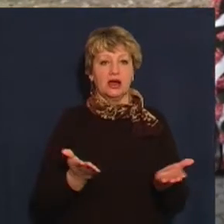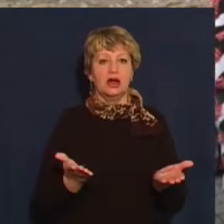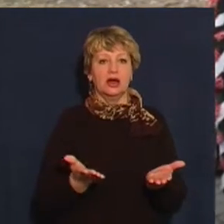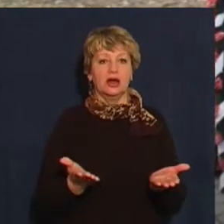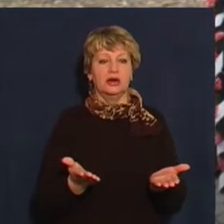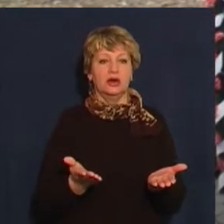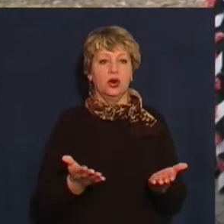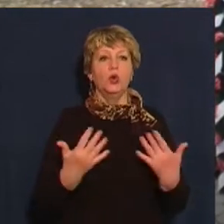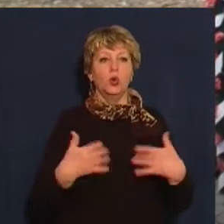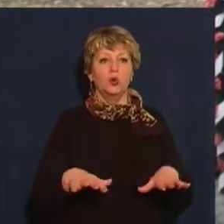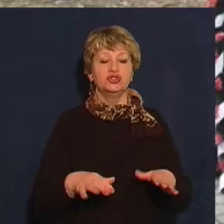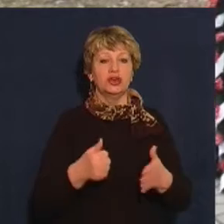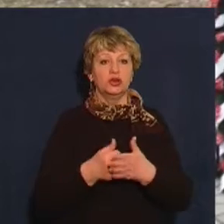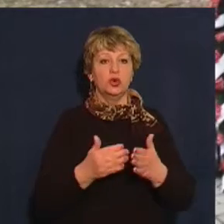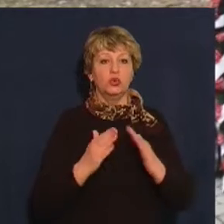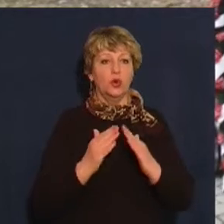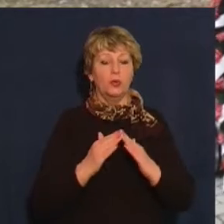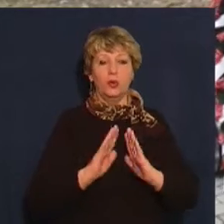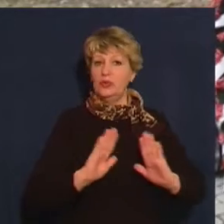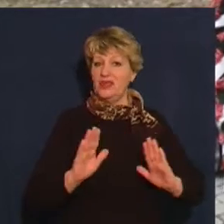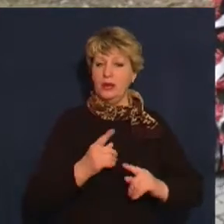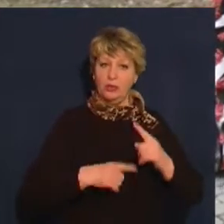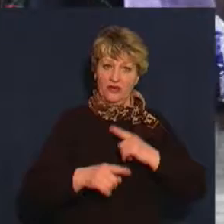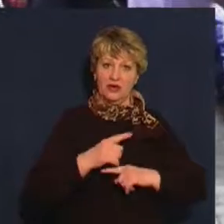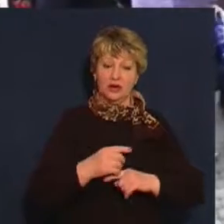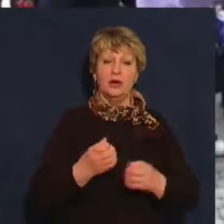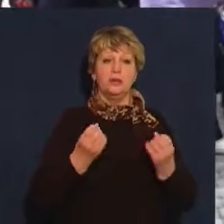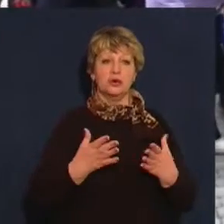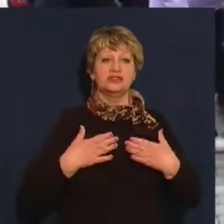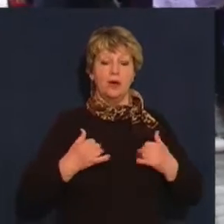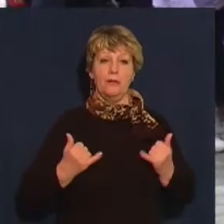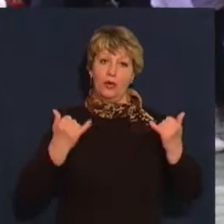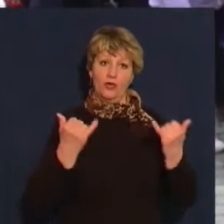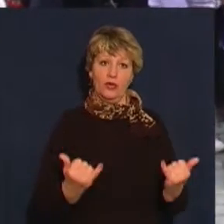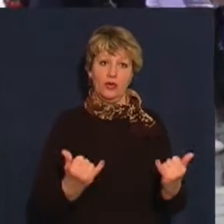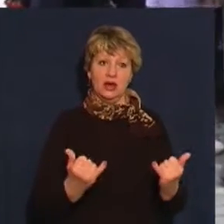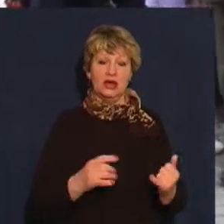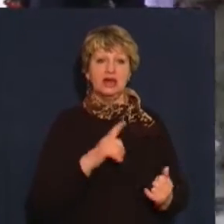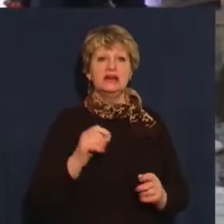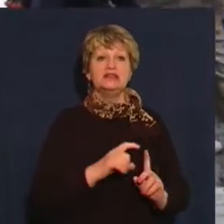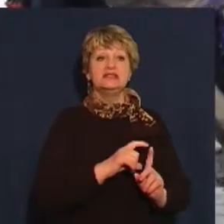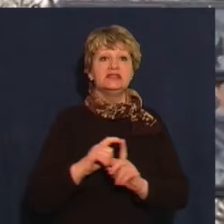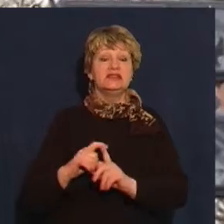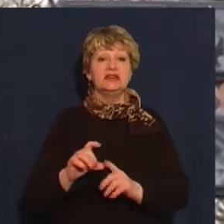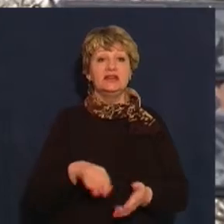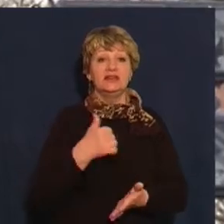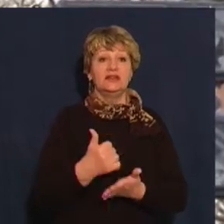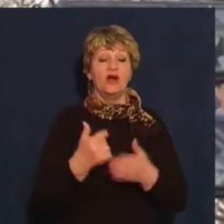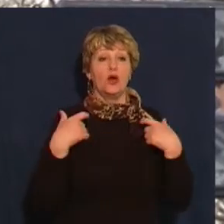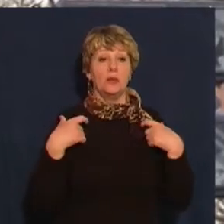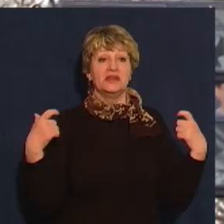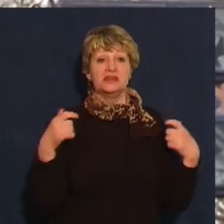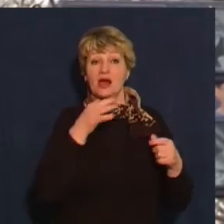Хлопці, які вже додому не повернулись, їм просто моя повага. Зі слів Черкаського обласного комісара Євгена Курбита, за час